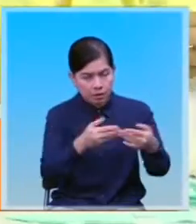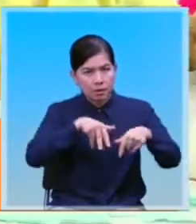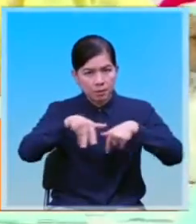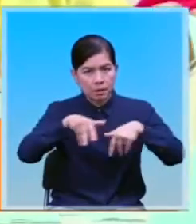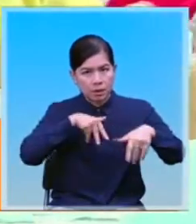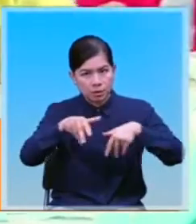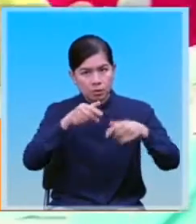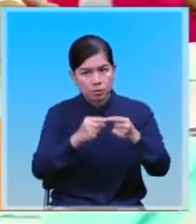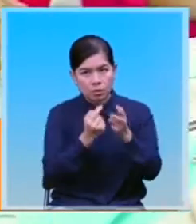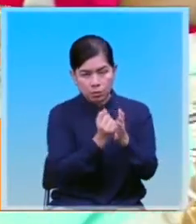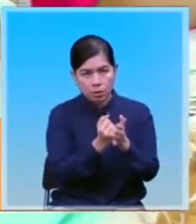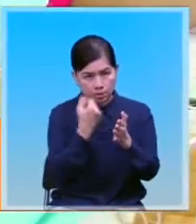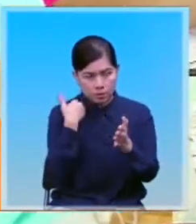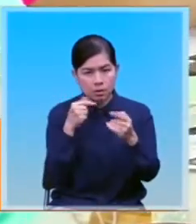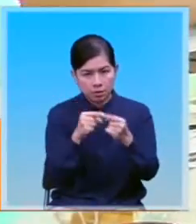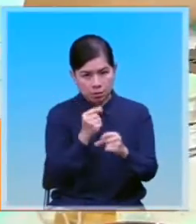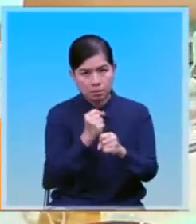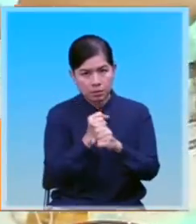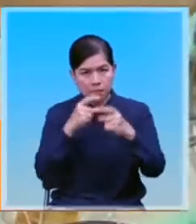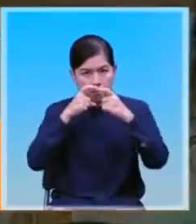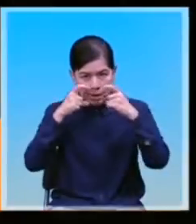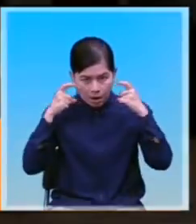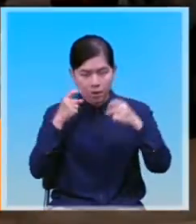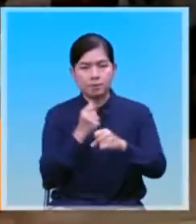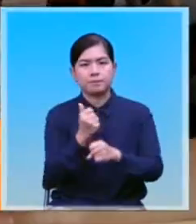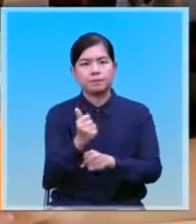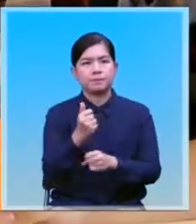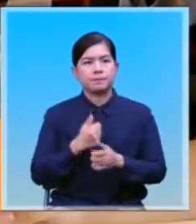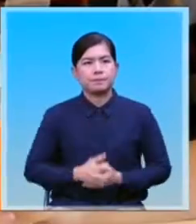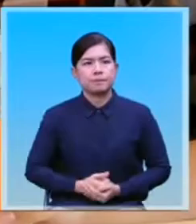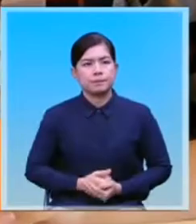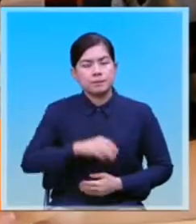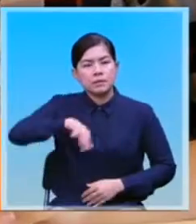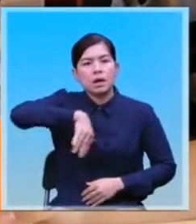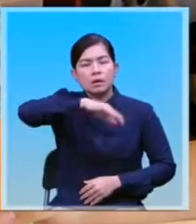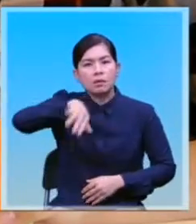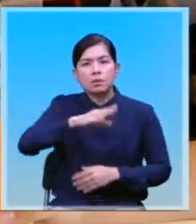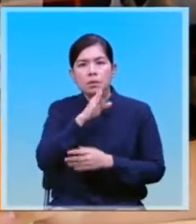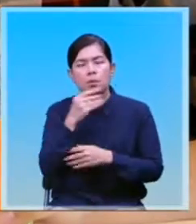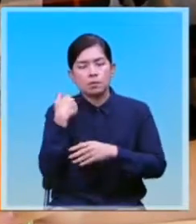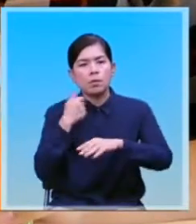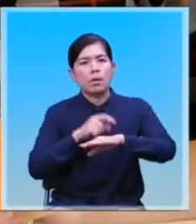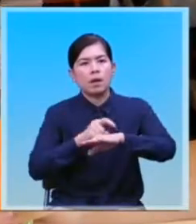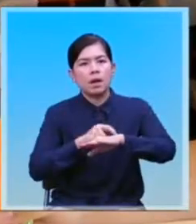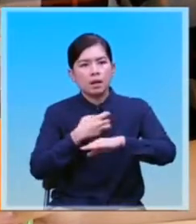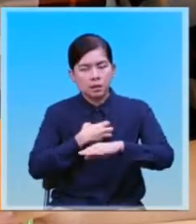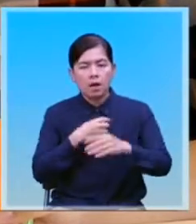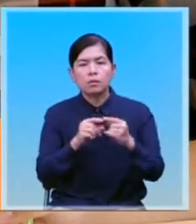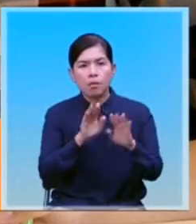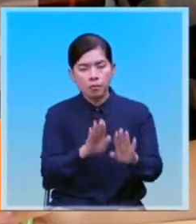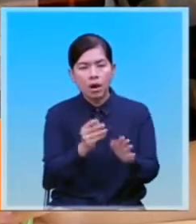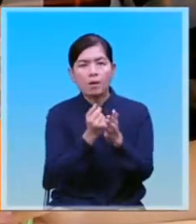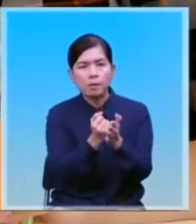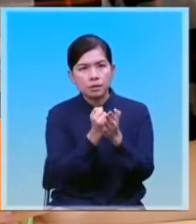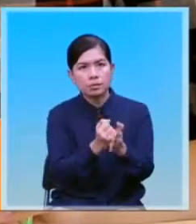แรงร่วมใจทำหน้ากากอนามัยในครั้งนี้อีกด้วย ทุกคนถ้ามีเวลานะคะเรามาร่วมกันนะคะมาร่วมกันร่วม